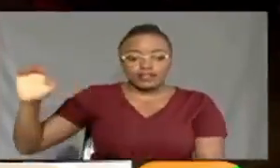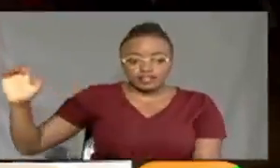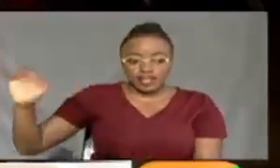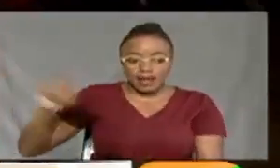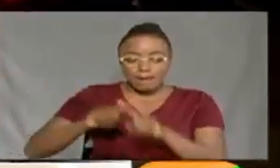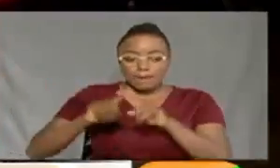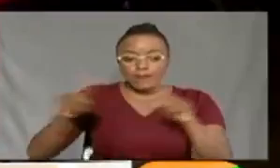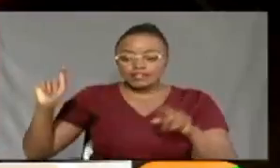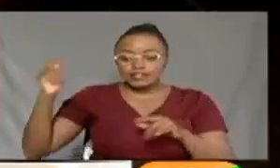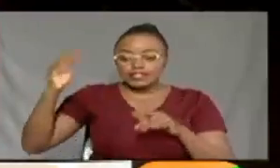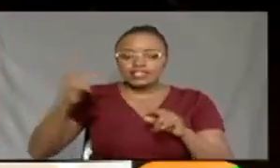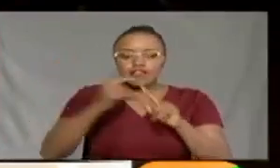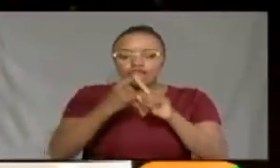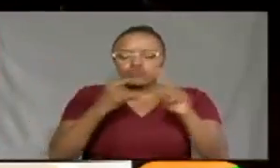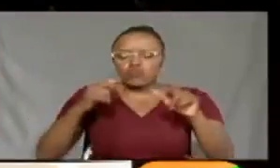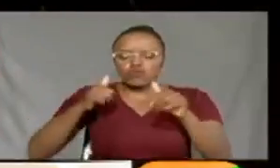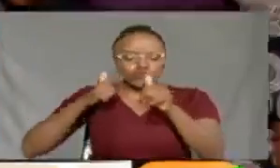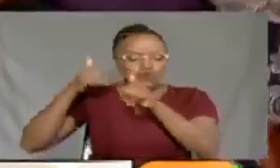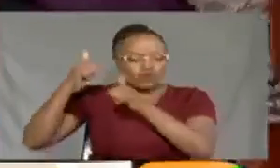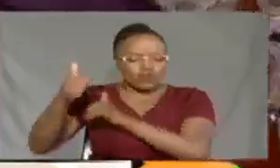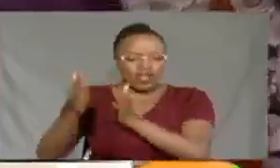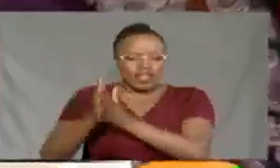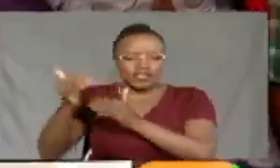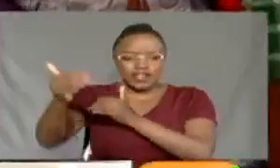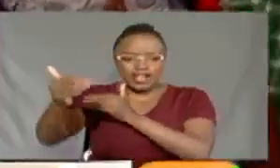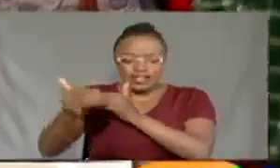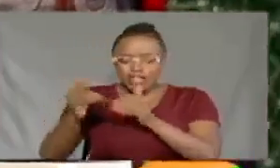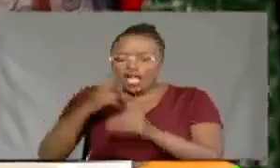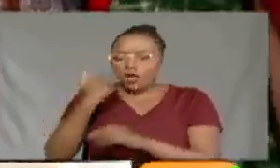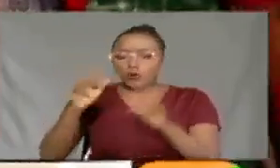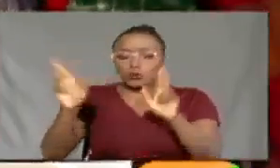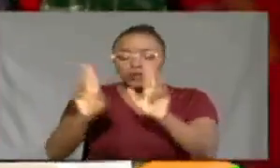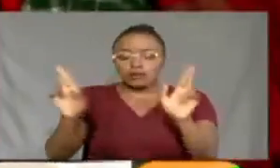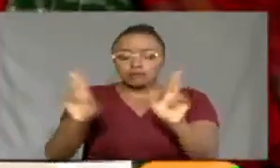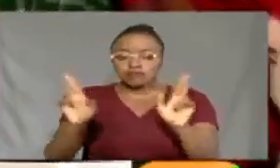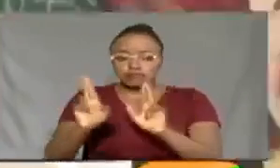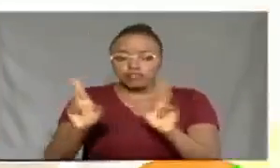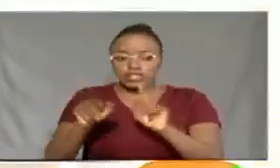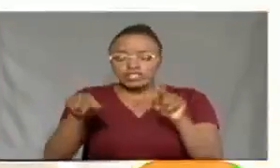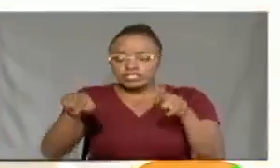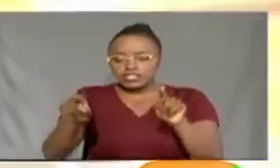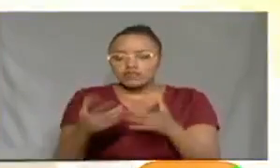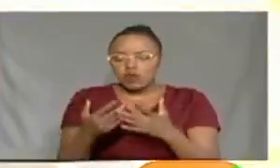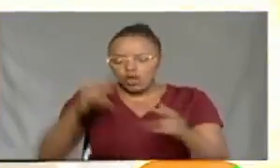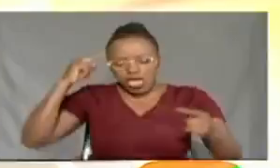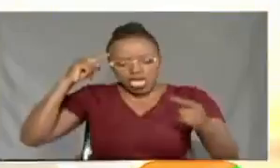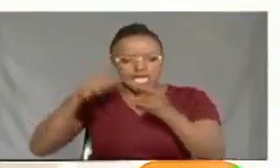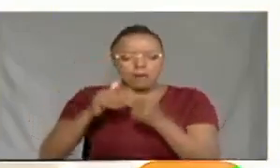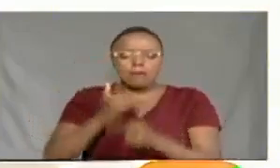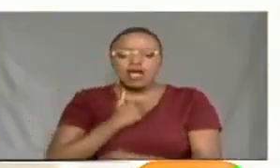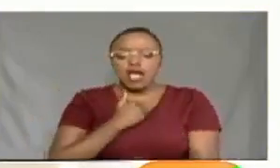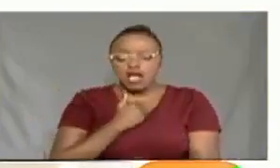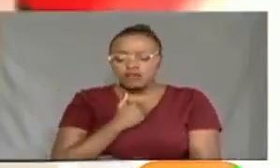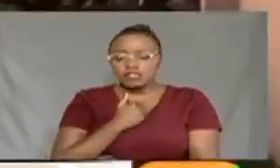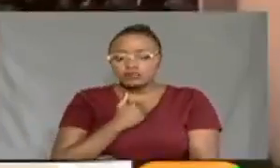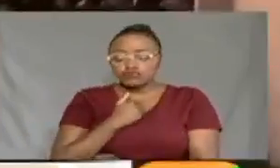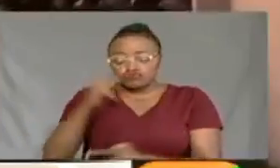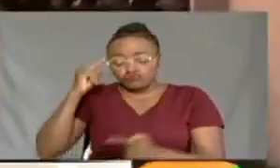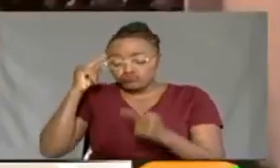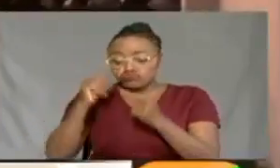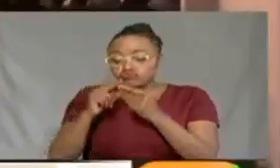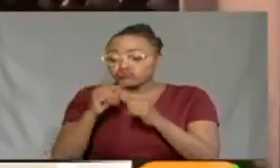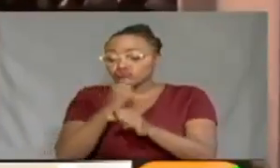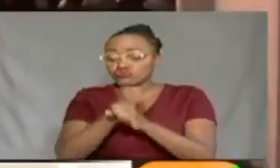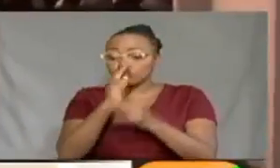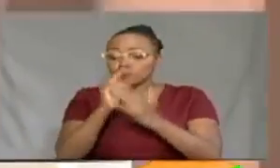ila Wakenya kutoka mbali na karibu walikuwa tayari wameshatia nia na safari yao kufika